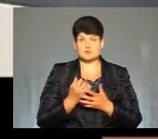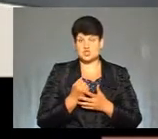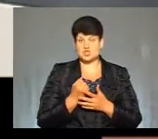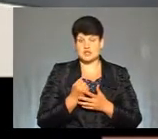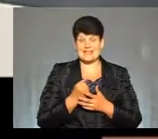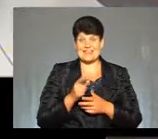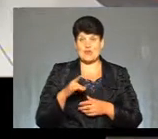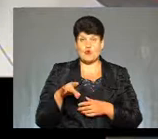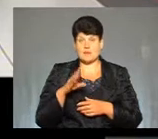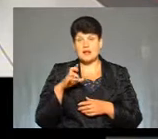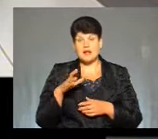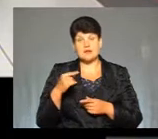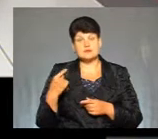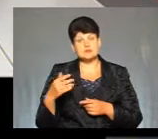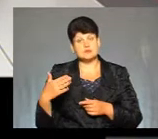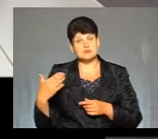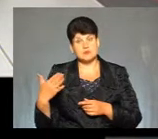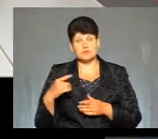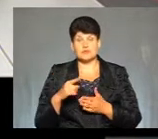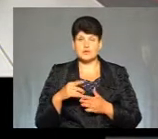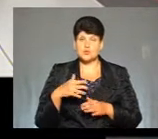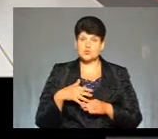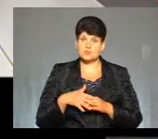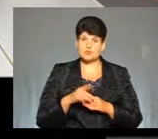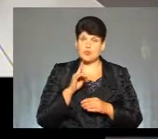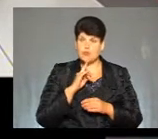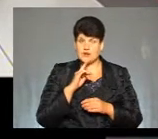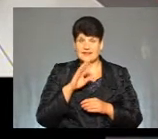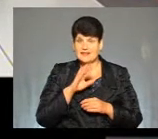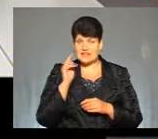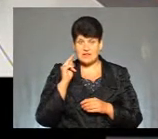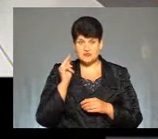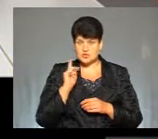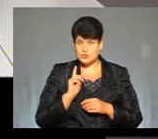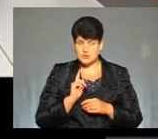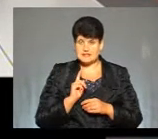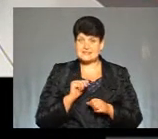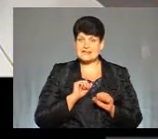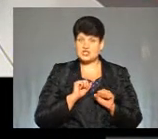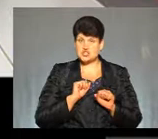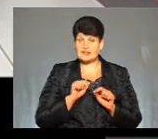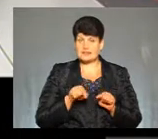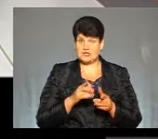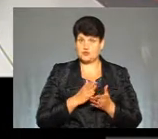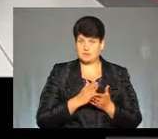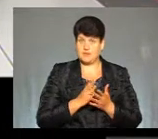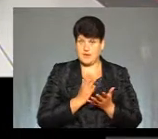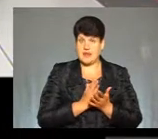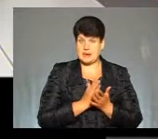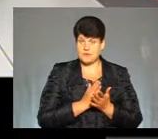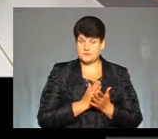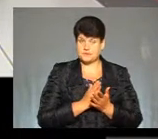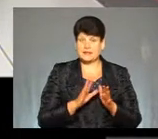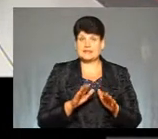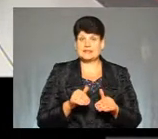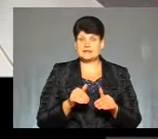європейських країн. Але з іншого боку, ми повинні розуміти, що поки не навчимося захищати те, що ми маємо, давати